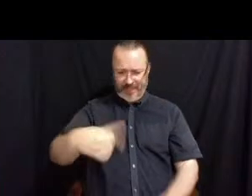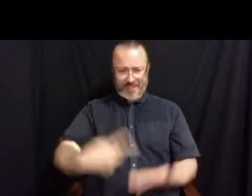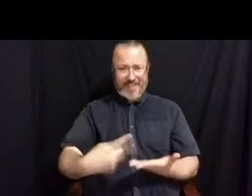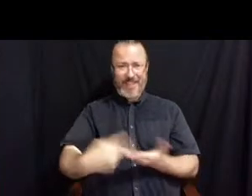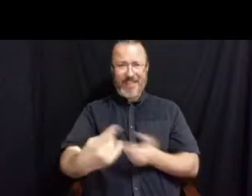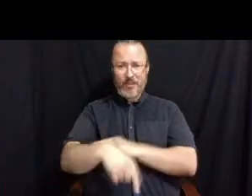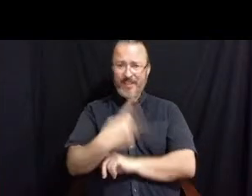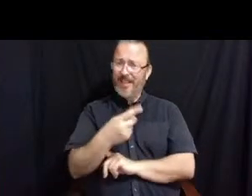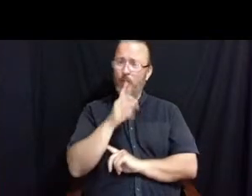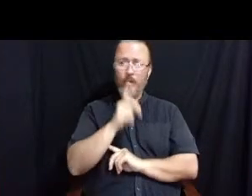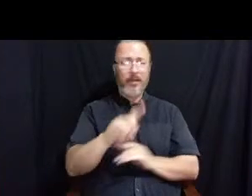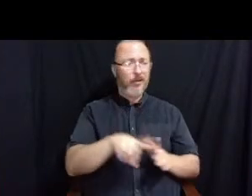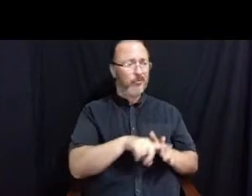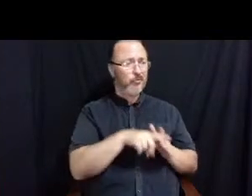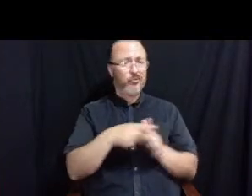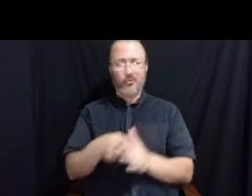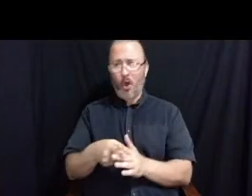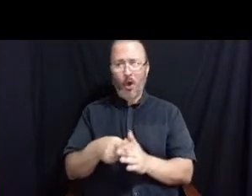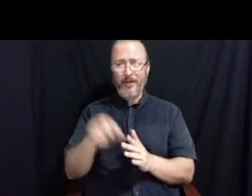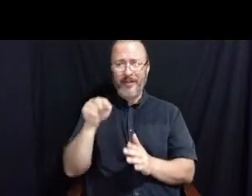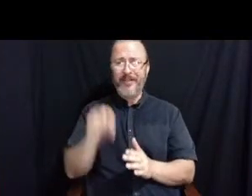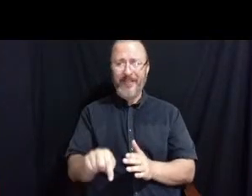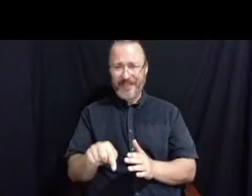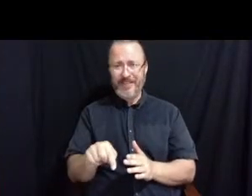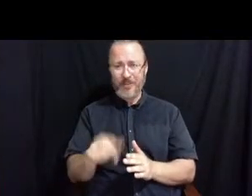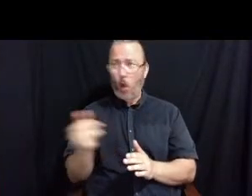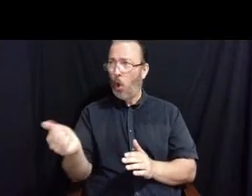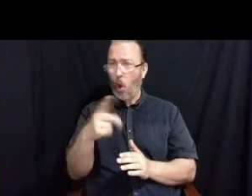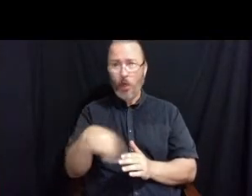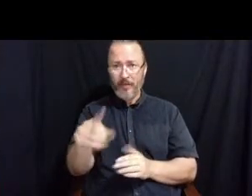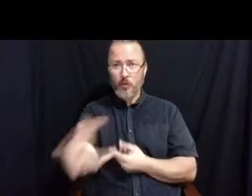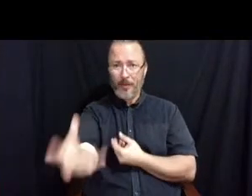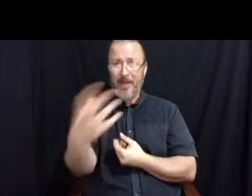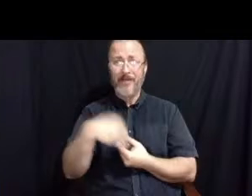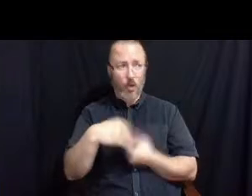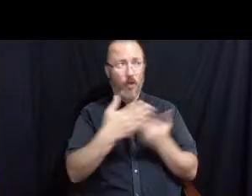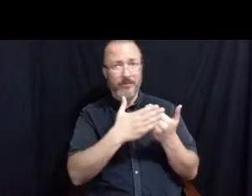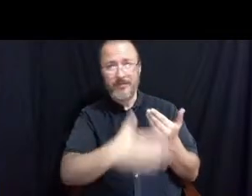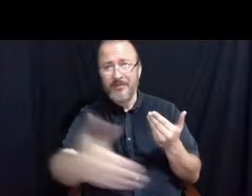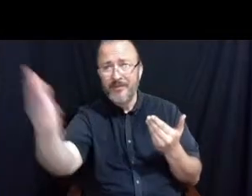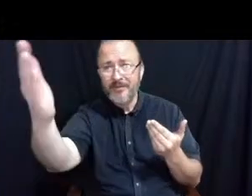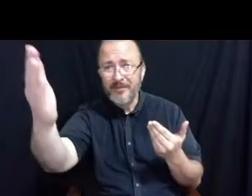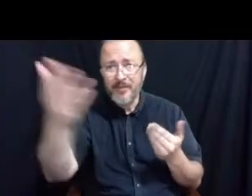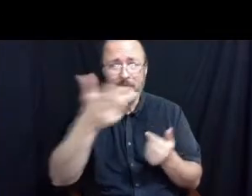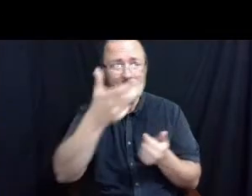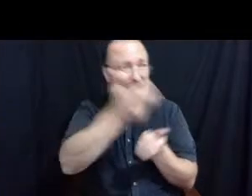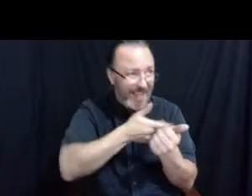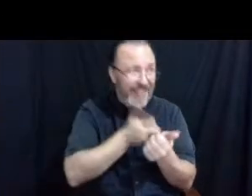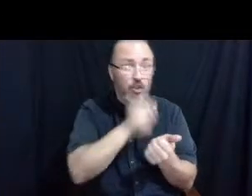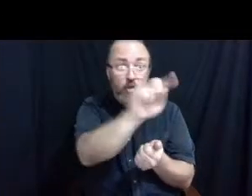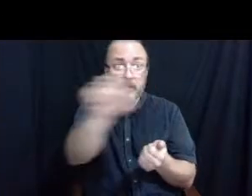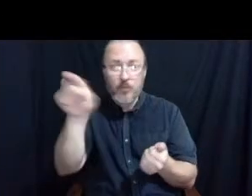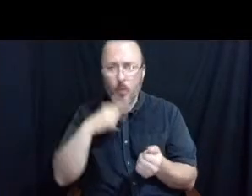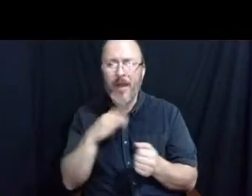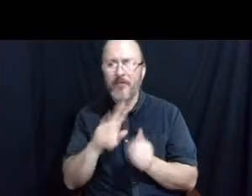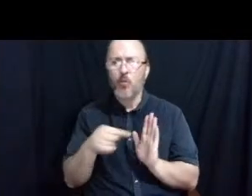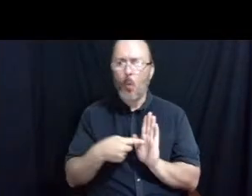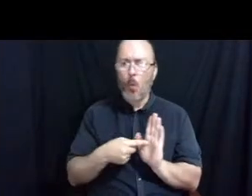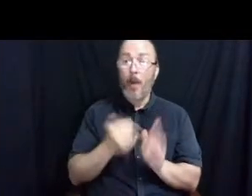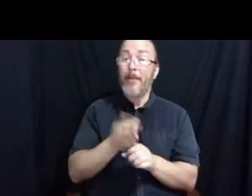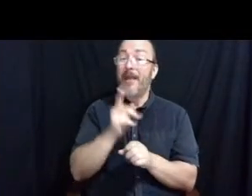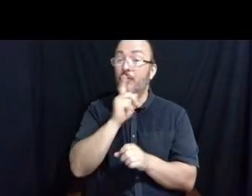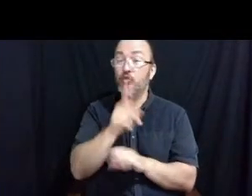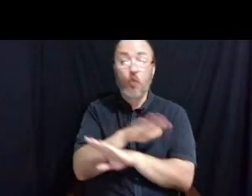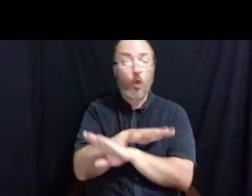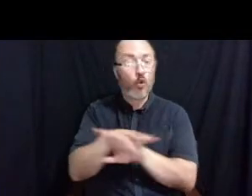mouvement qui doit être amplifié par tous ceux qui nous regardent aujourd'hui. Chacun, nous avons un rôle à jouer pour veiller à ce qu'aucun enfant ne